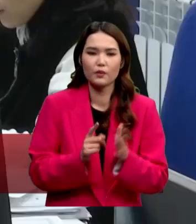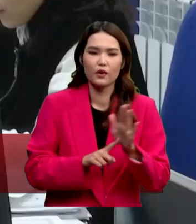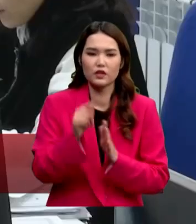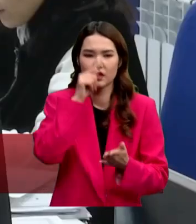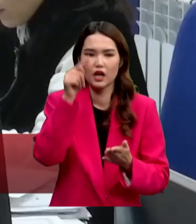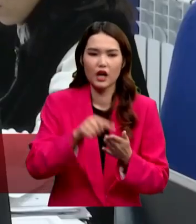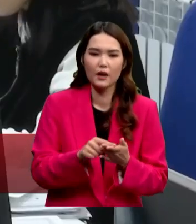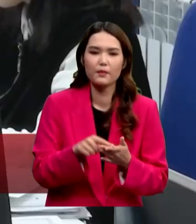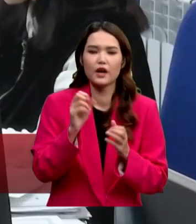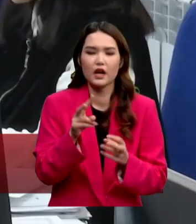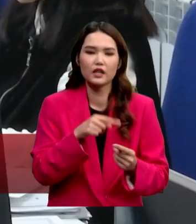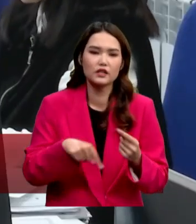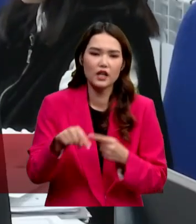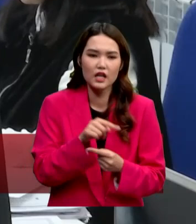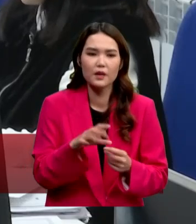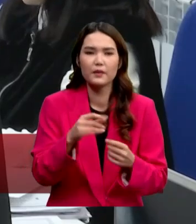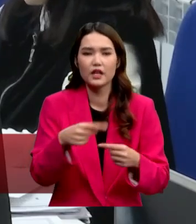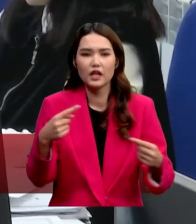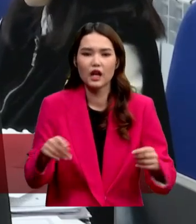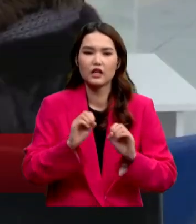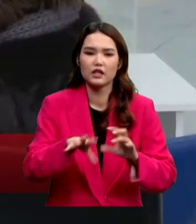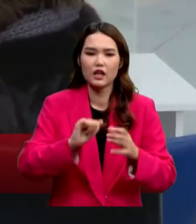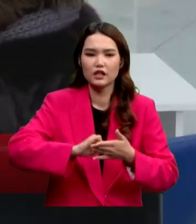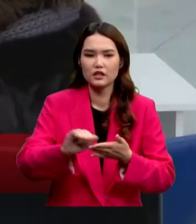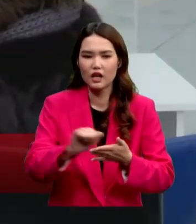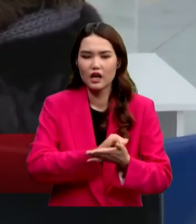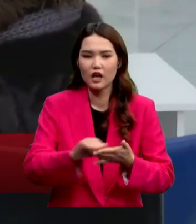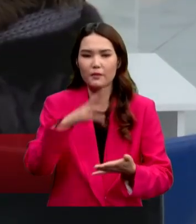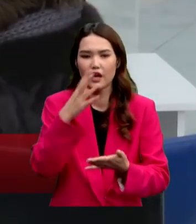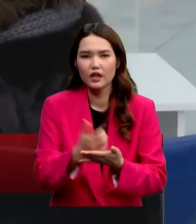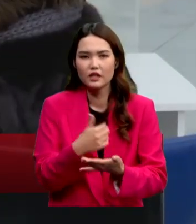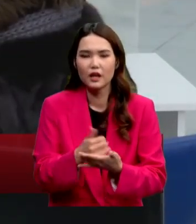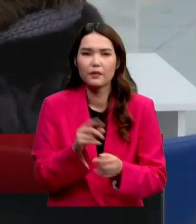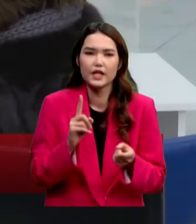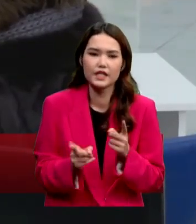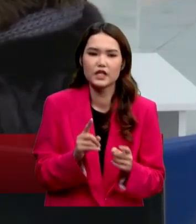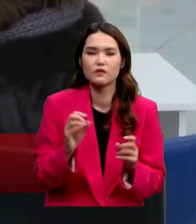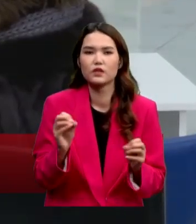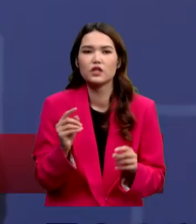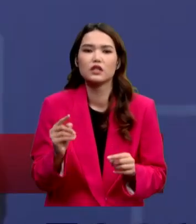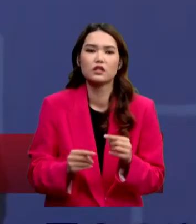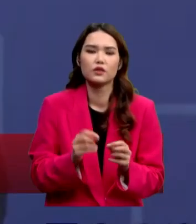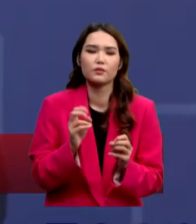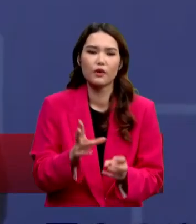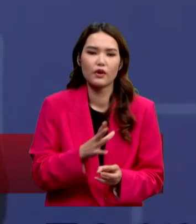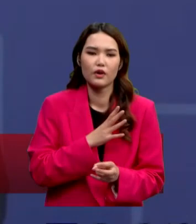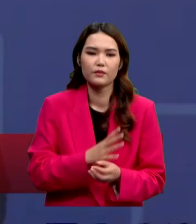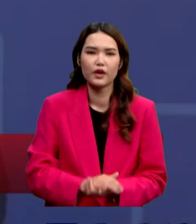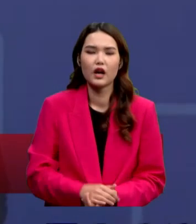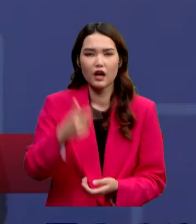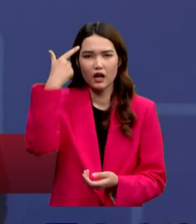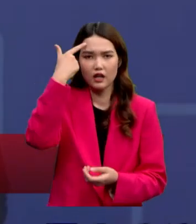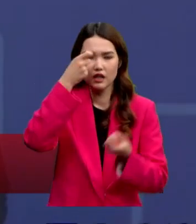данные юрлиц, предпринимателей и их супругов. Декларирование доходов физлиц начнется в следующем году. Данный